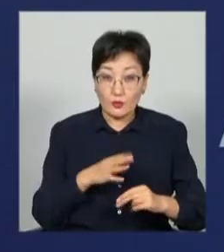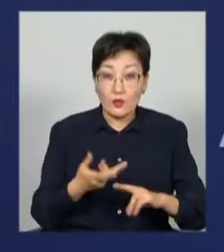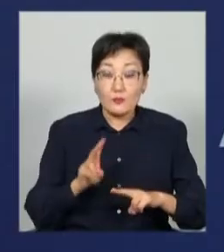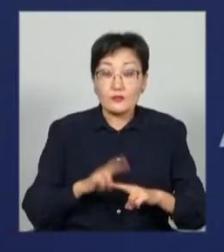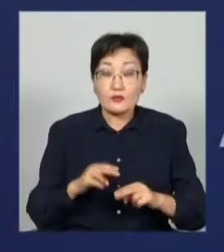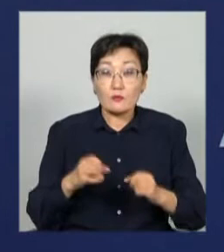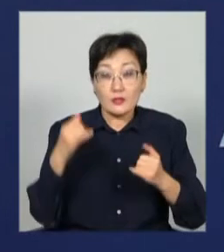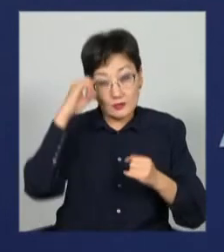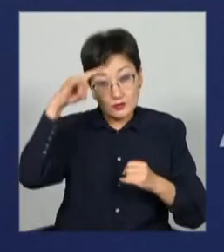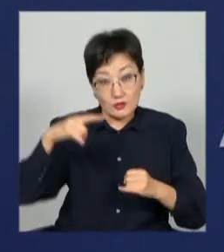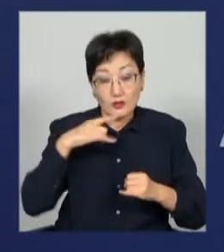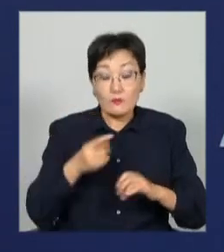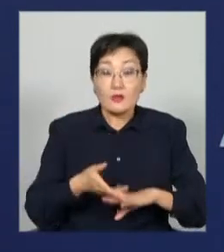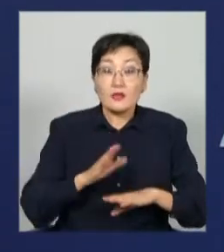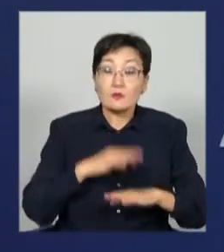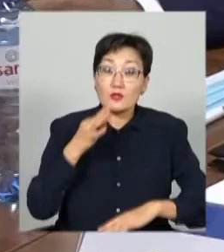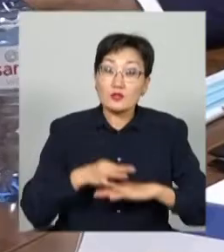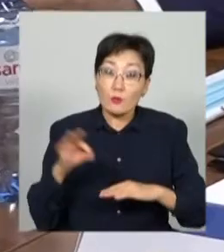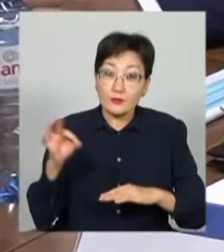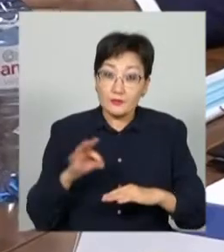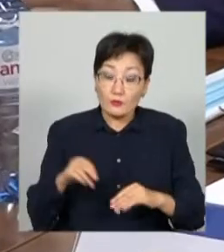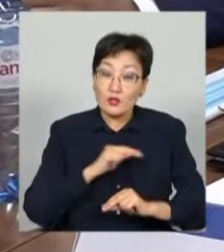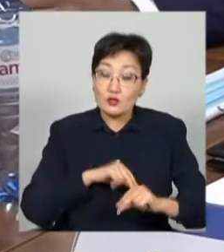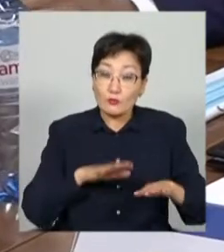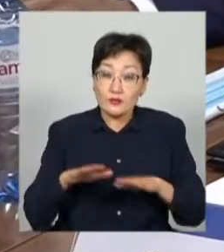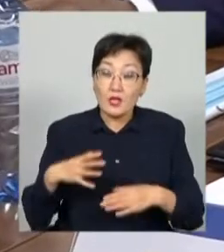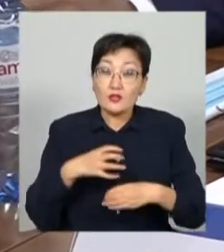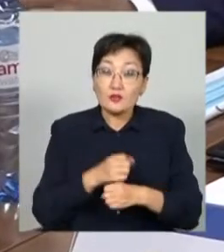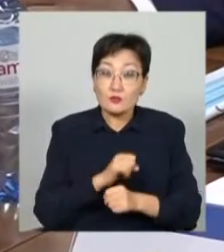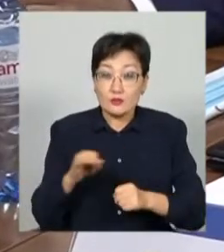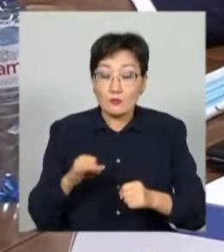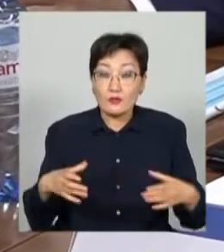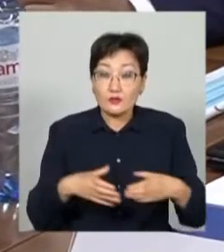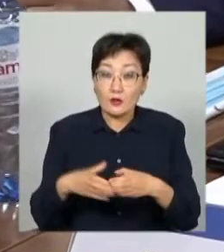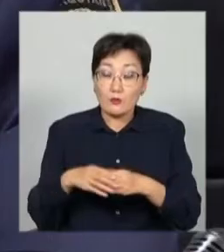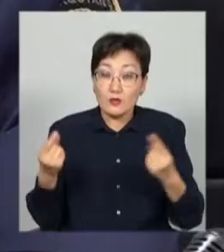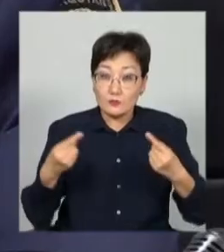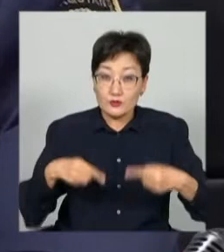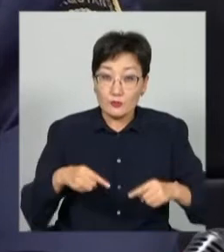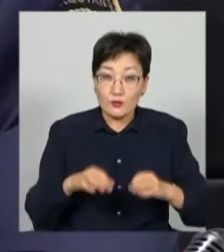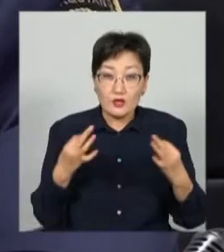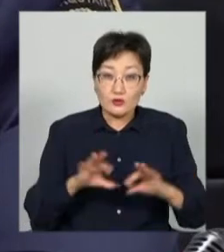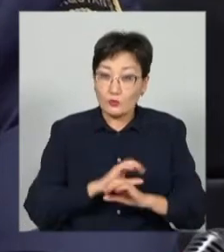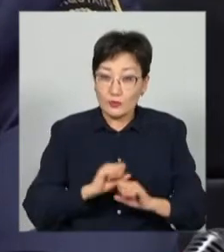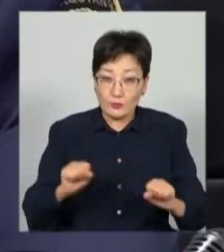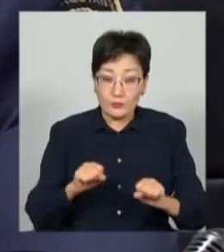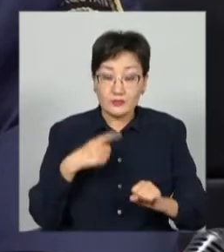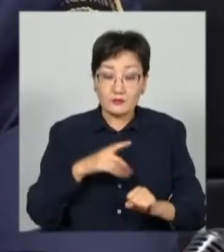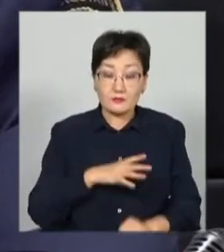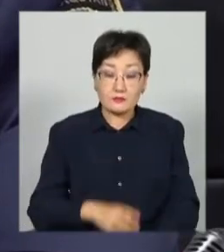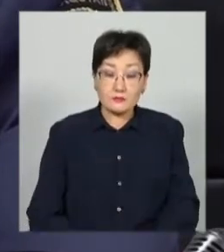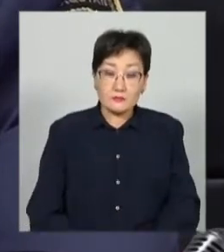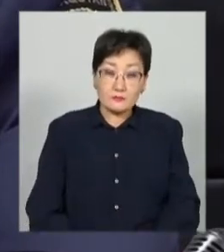Өйткені ел үшін осындай қиын және жауапты сәтте жұмыс орындарының қысқаруына және ұйымдардың банкроттығына жол беруге болмайтынын атап